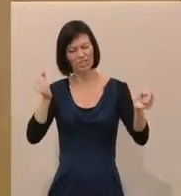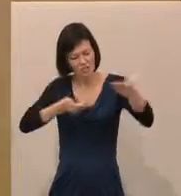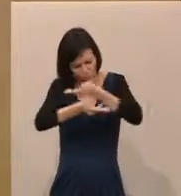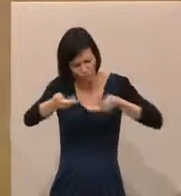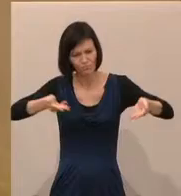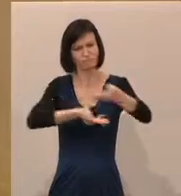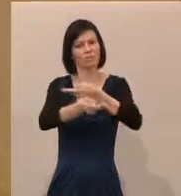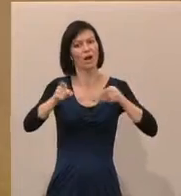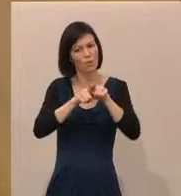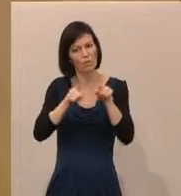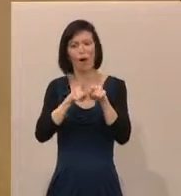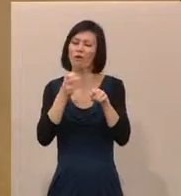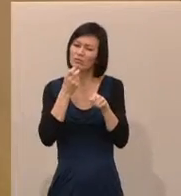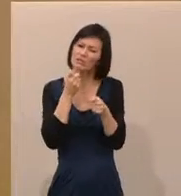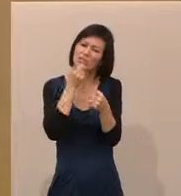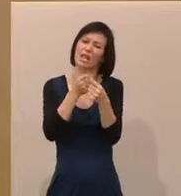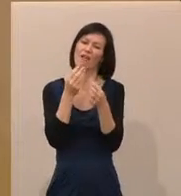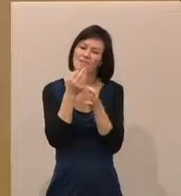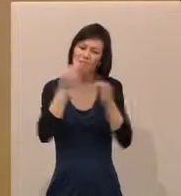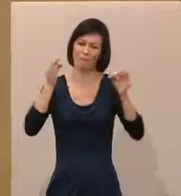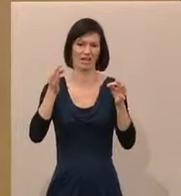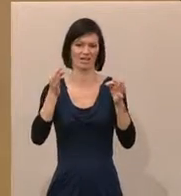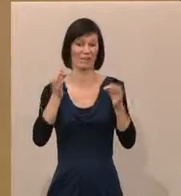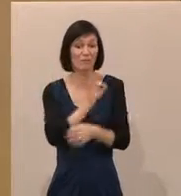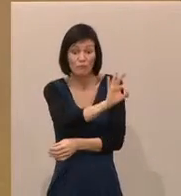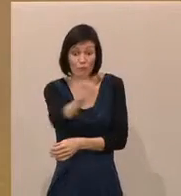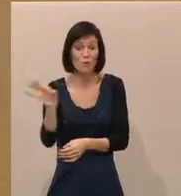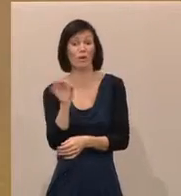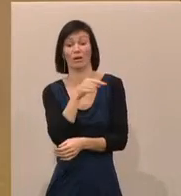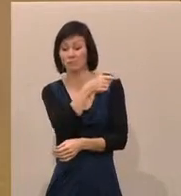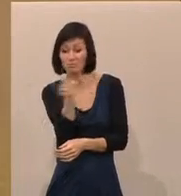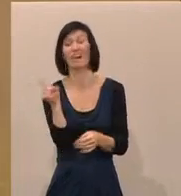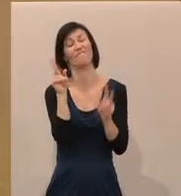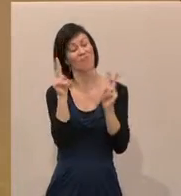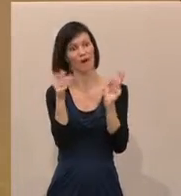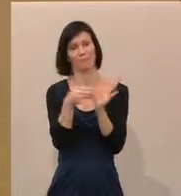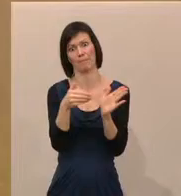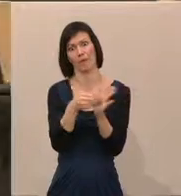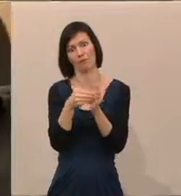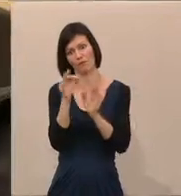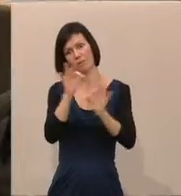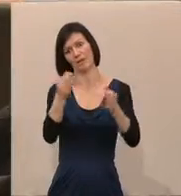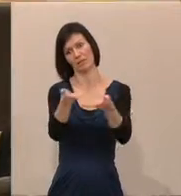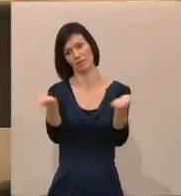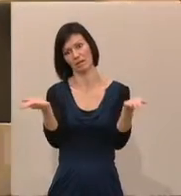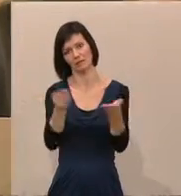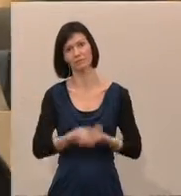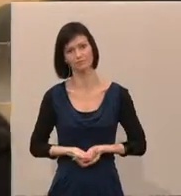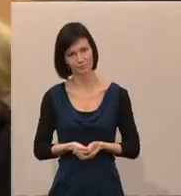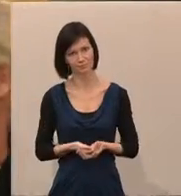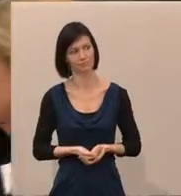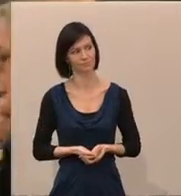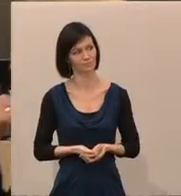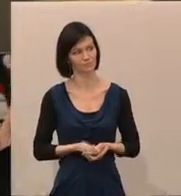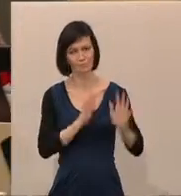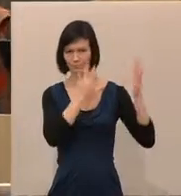hier auch Verbesserungen vorzunehmen für die, die es bitter nötig haben. Und wenn wir